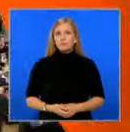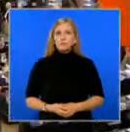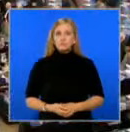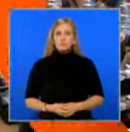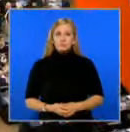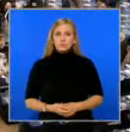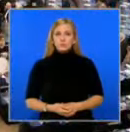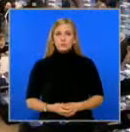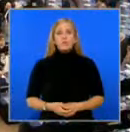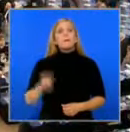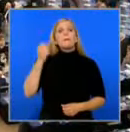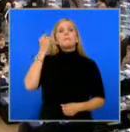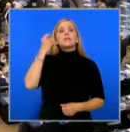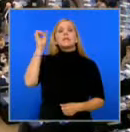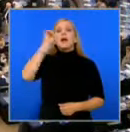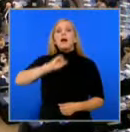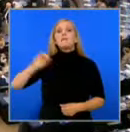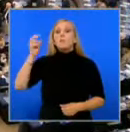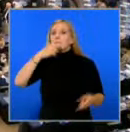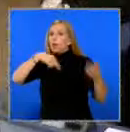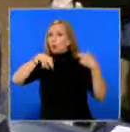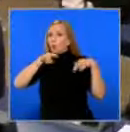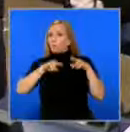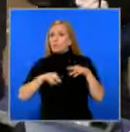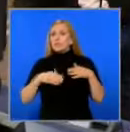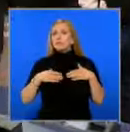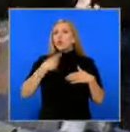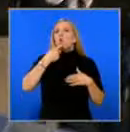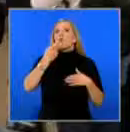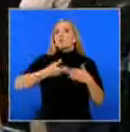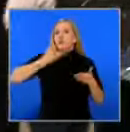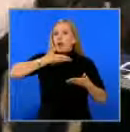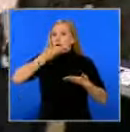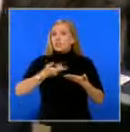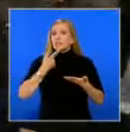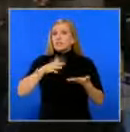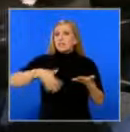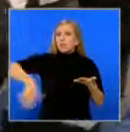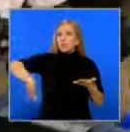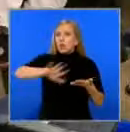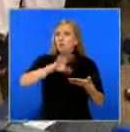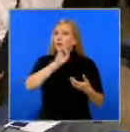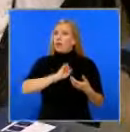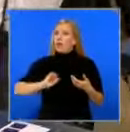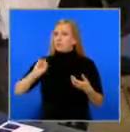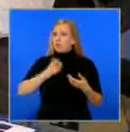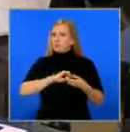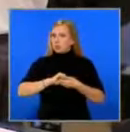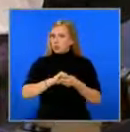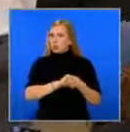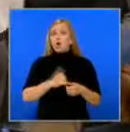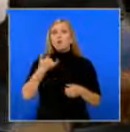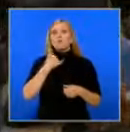производители председателят на европейската комисия с годишна реч за състоянието на европейския съюз урсула фон